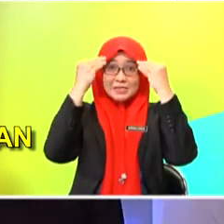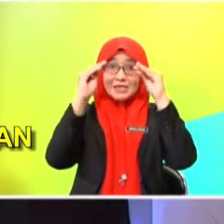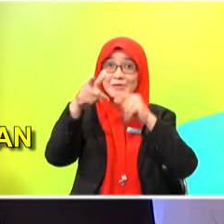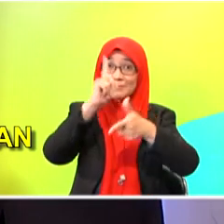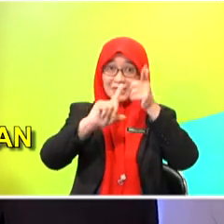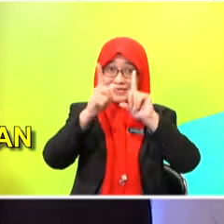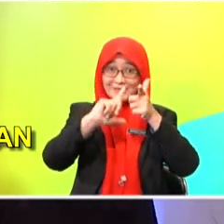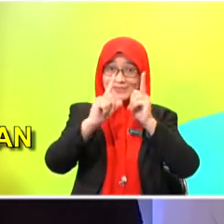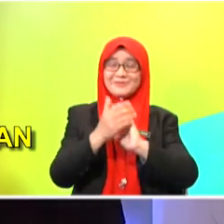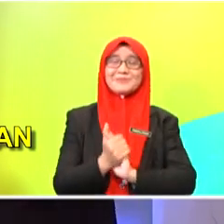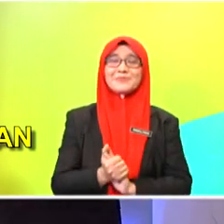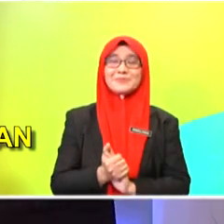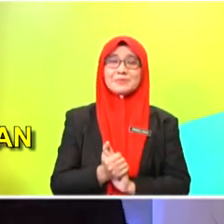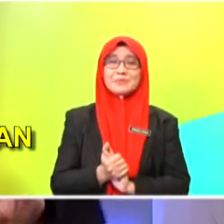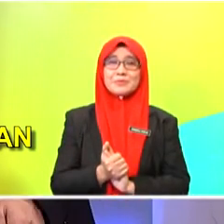Okey.